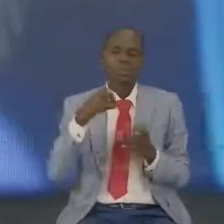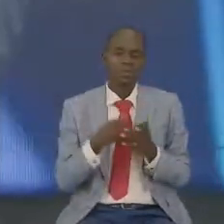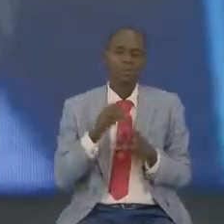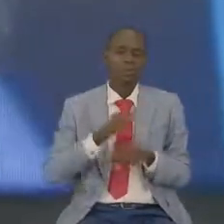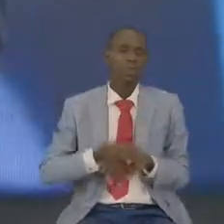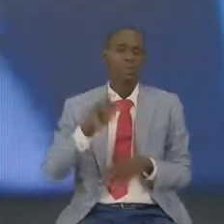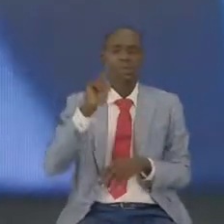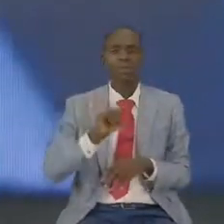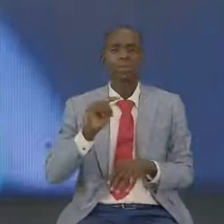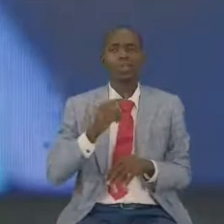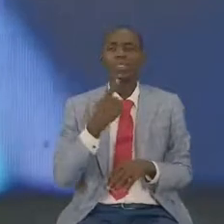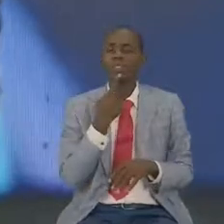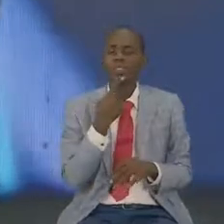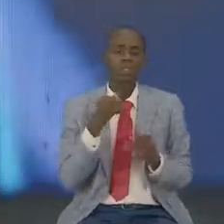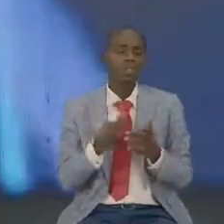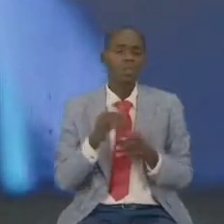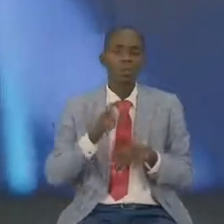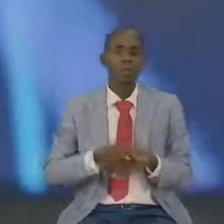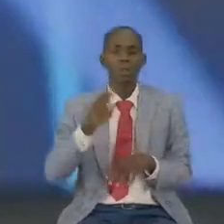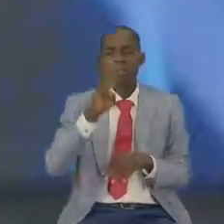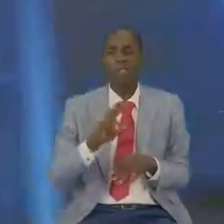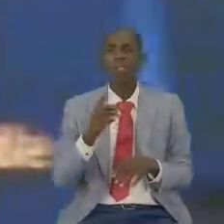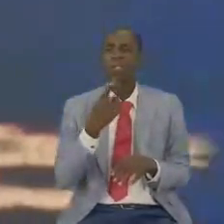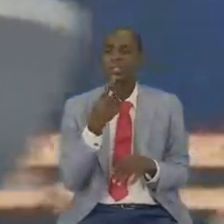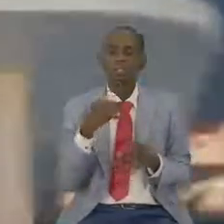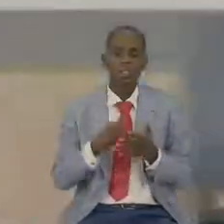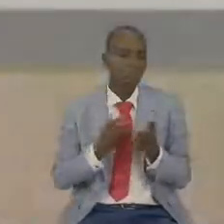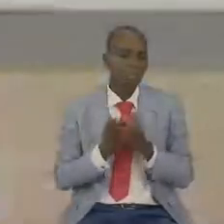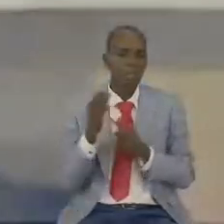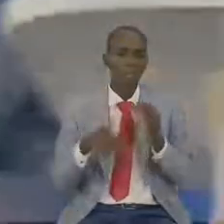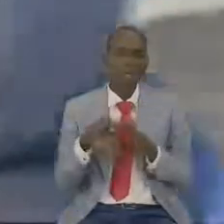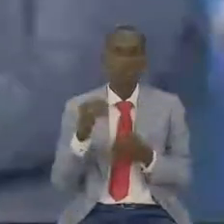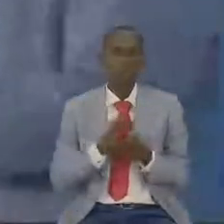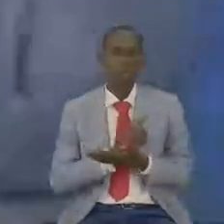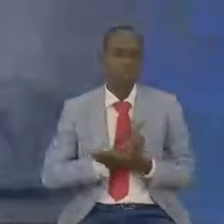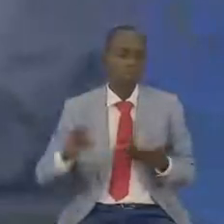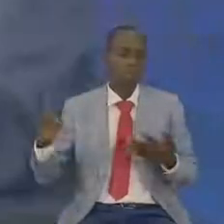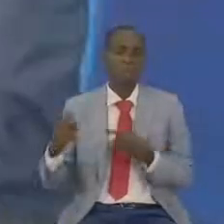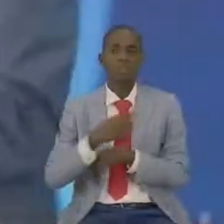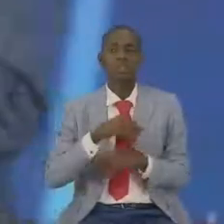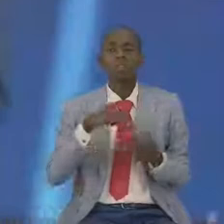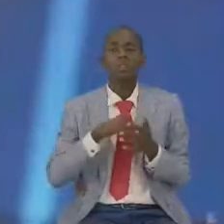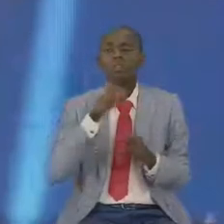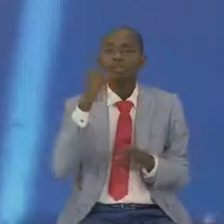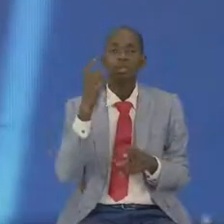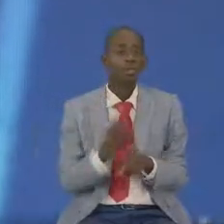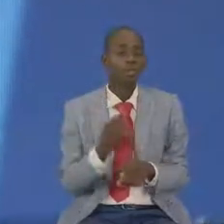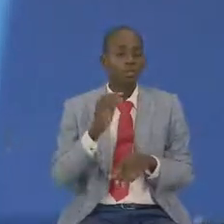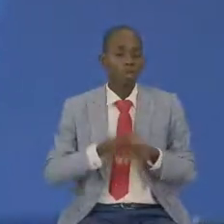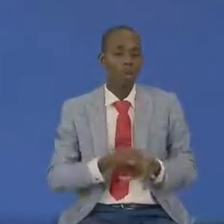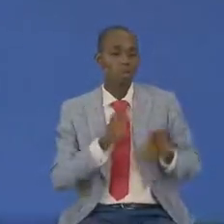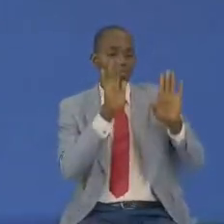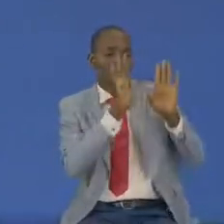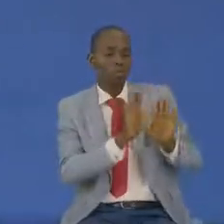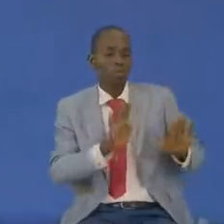le mardi. Et cet esprit dans la semaine, que ce n'est pas seulement le dimanche que nous avons